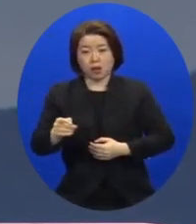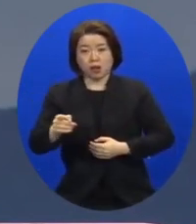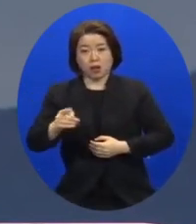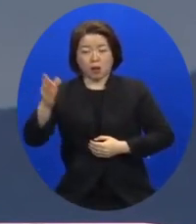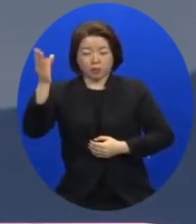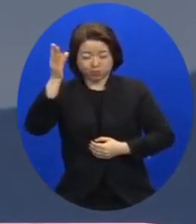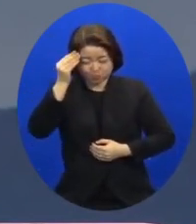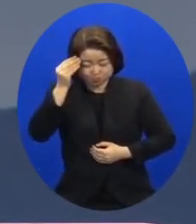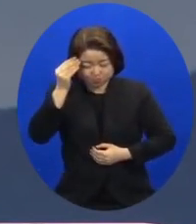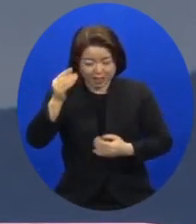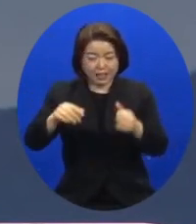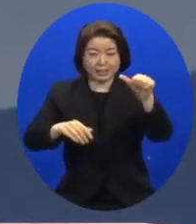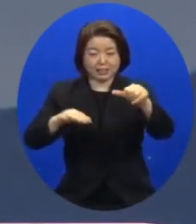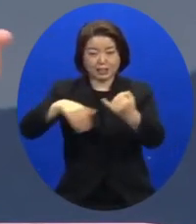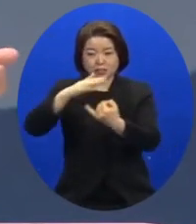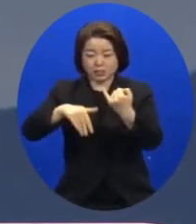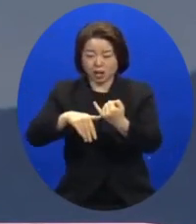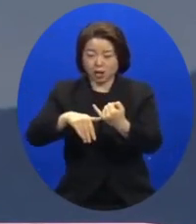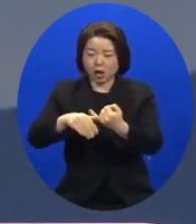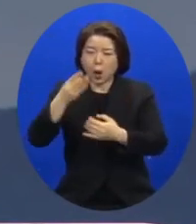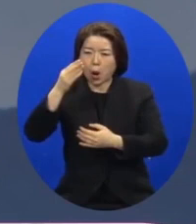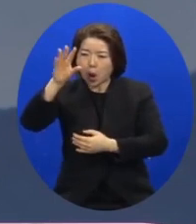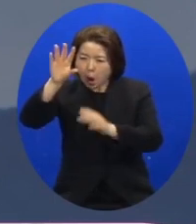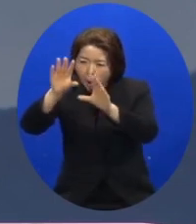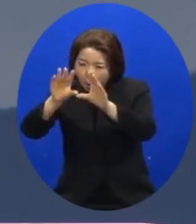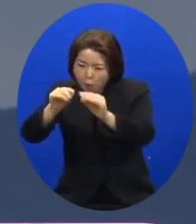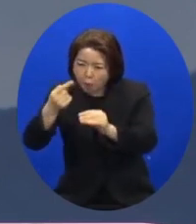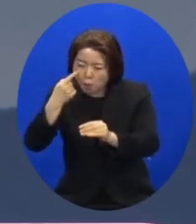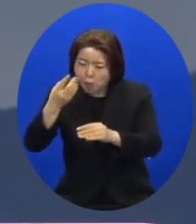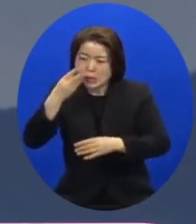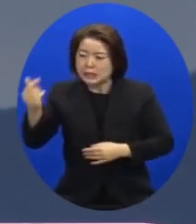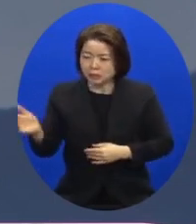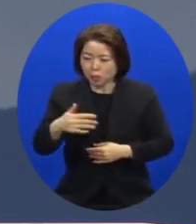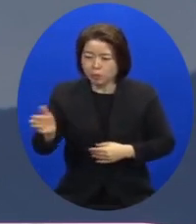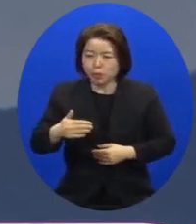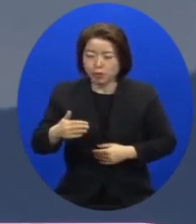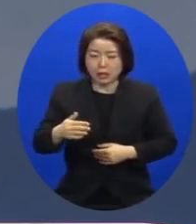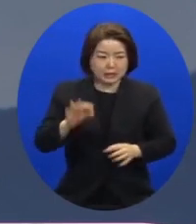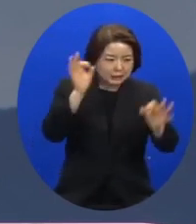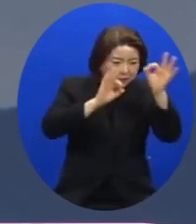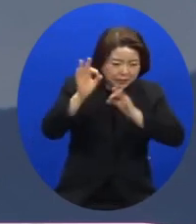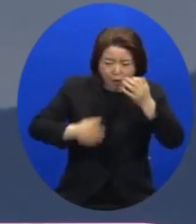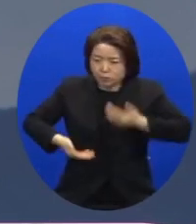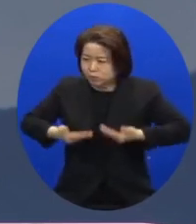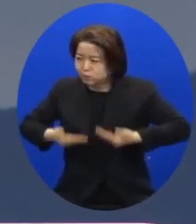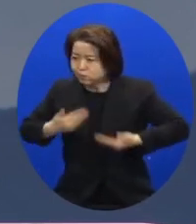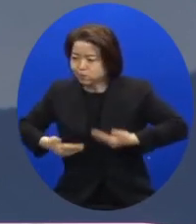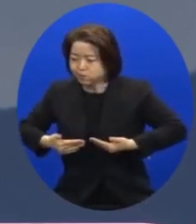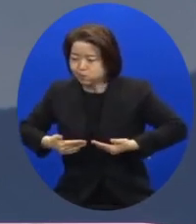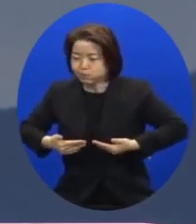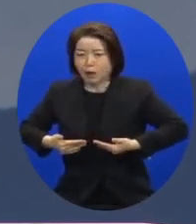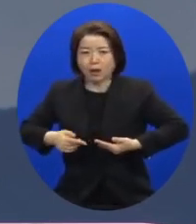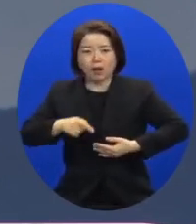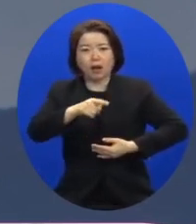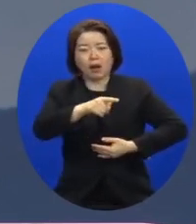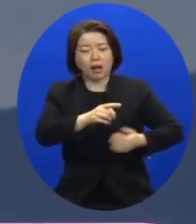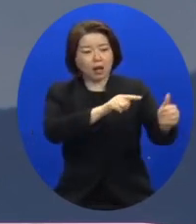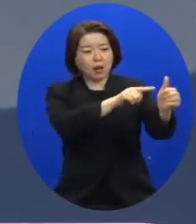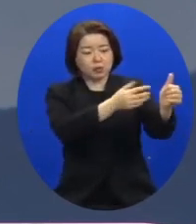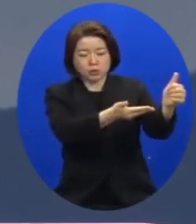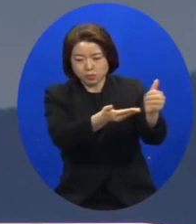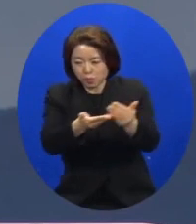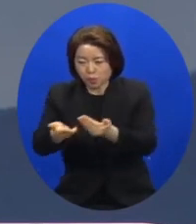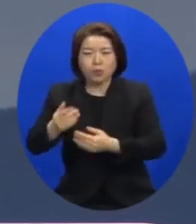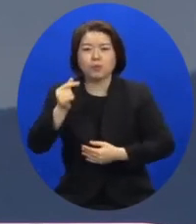기름이 없다는 것을 알고 기름을 구하려고 동분서주 하다가 신랑을 맞이할 지 못했습니다 혼인 자지